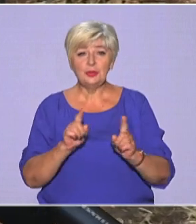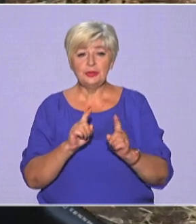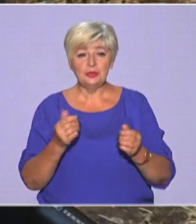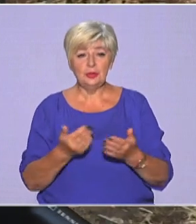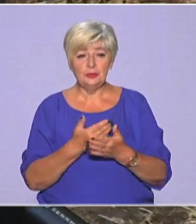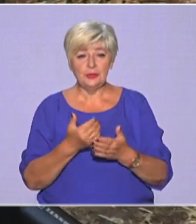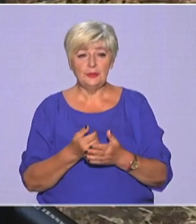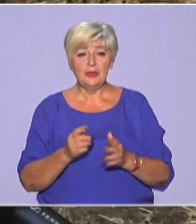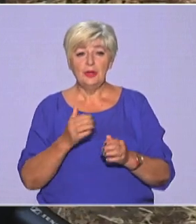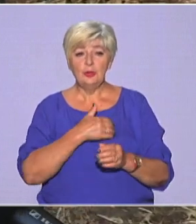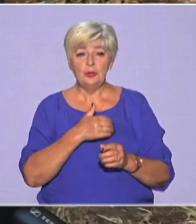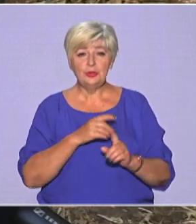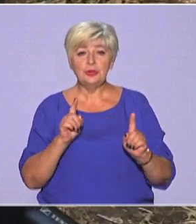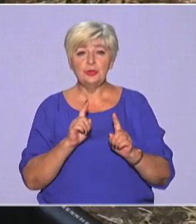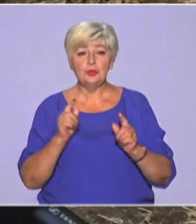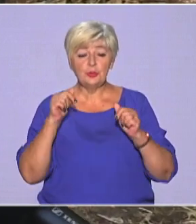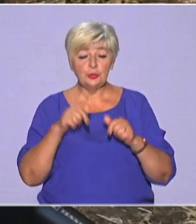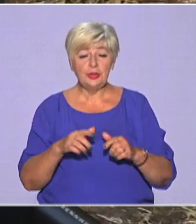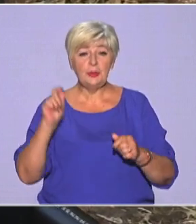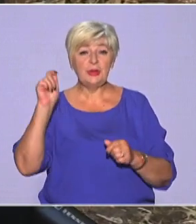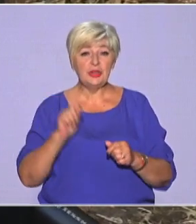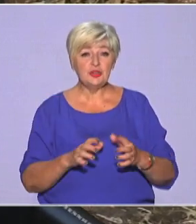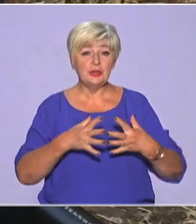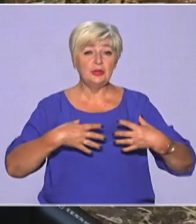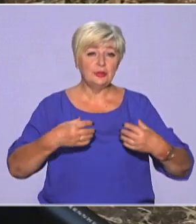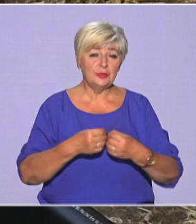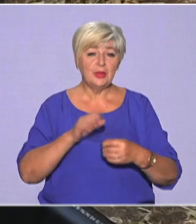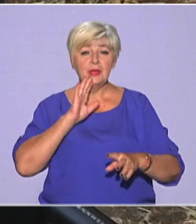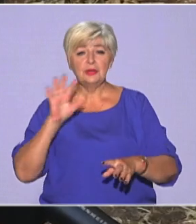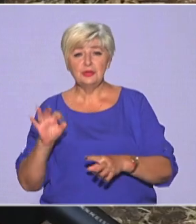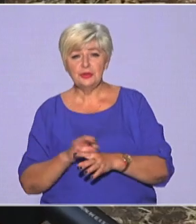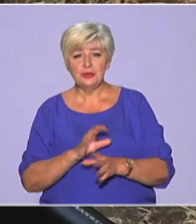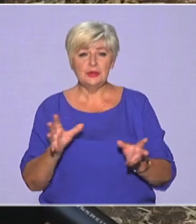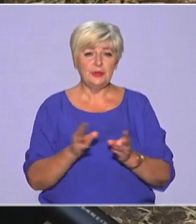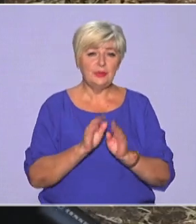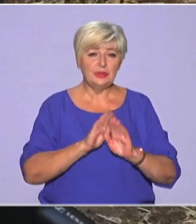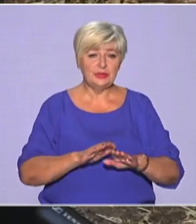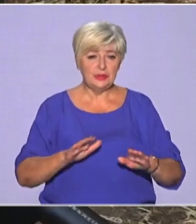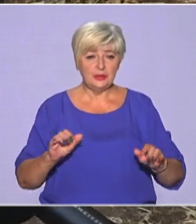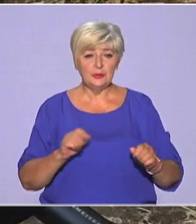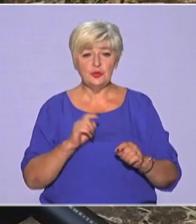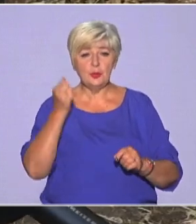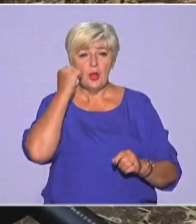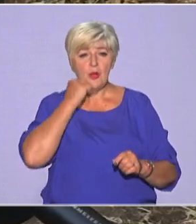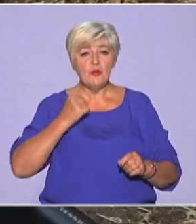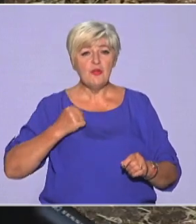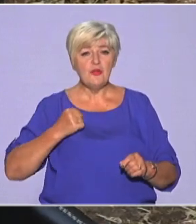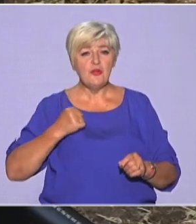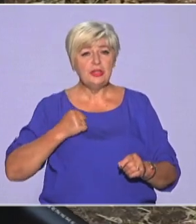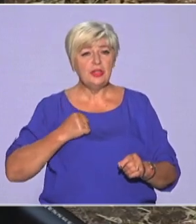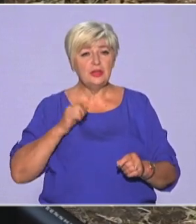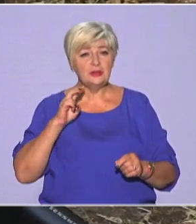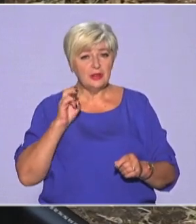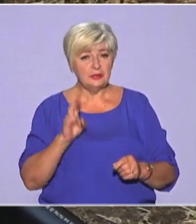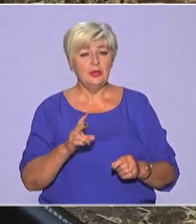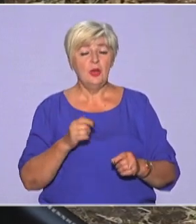дуже хочеться, щоб сюди приїжджали саме родинами. З жінками, з дітьми, щоб це, знаєте, щоб ветеран повернувся звідти, і